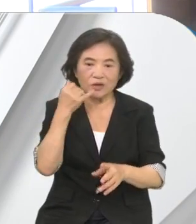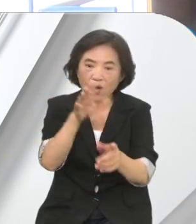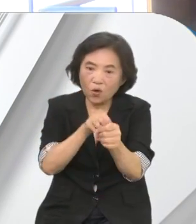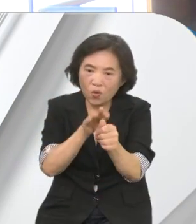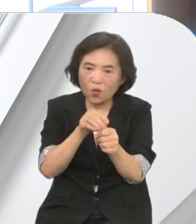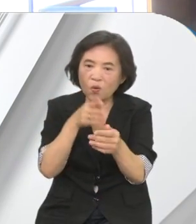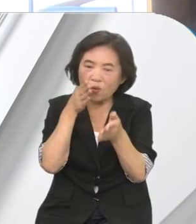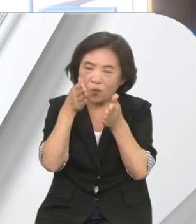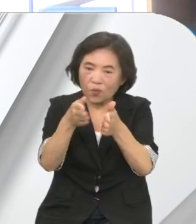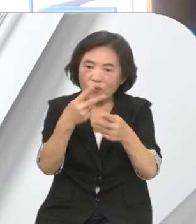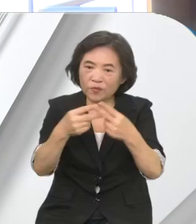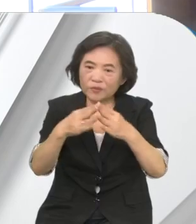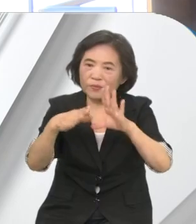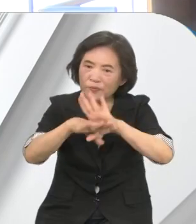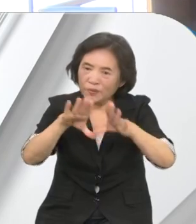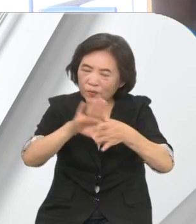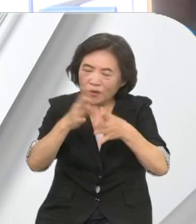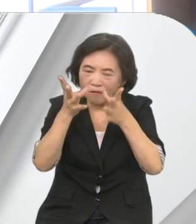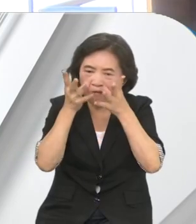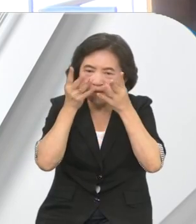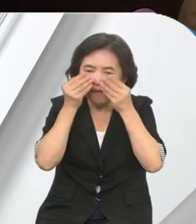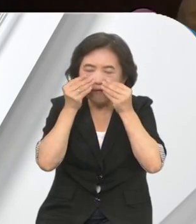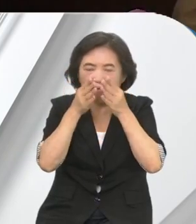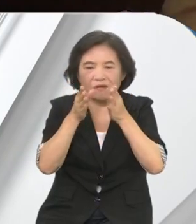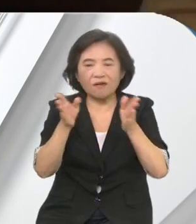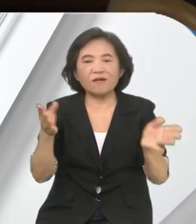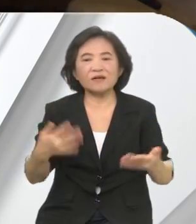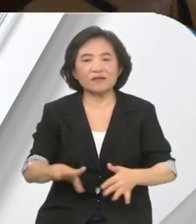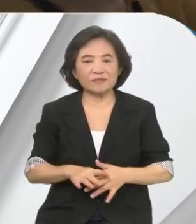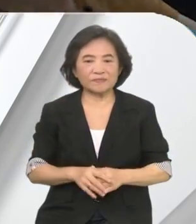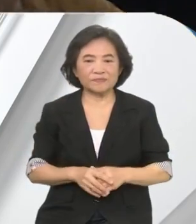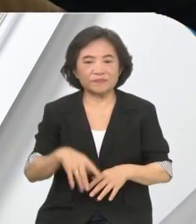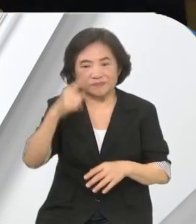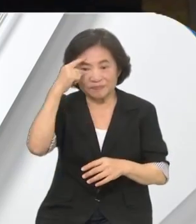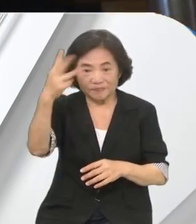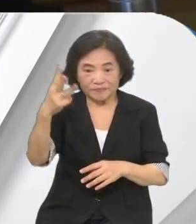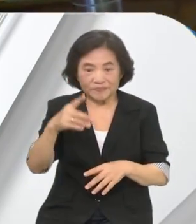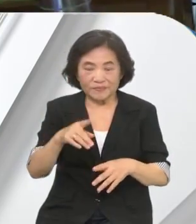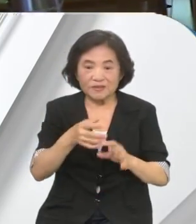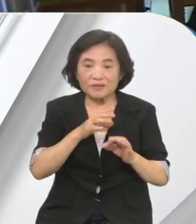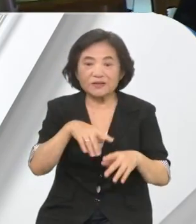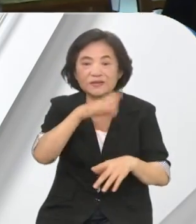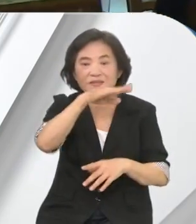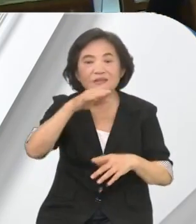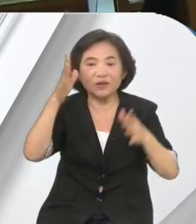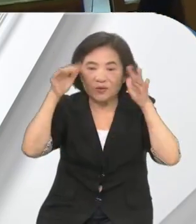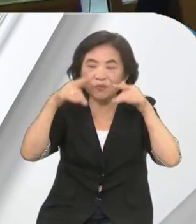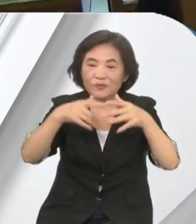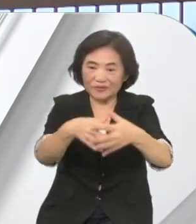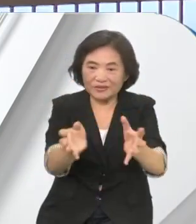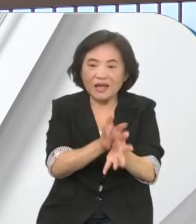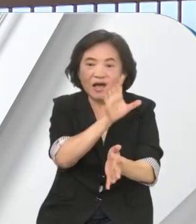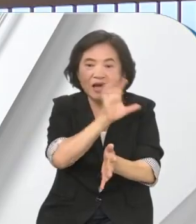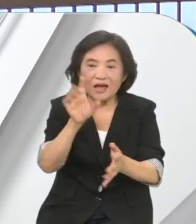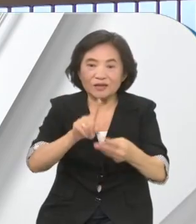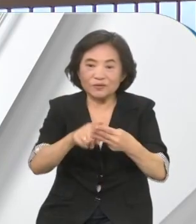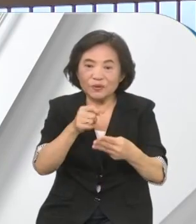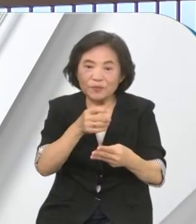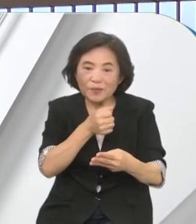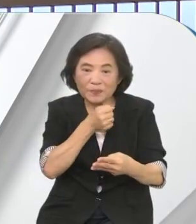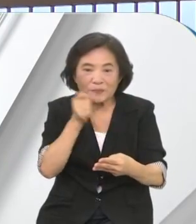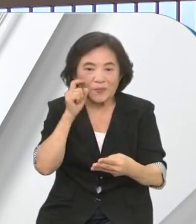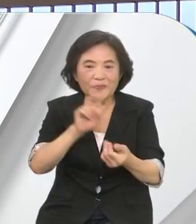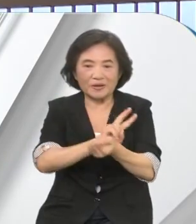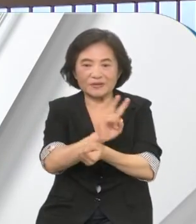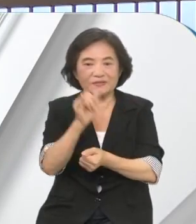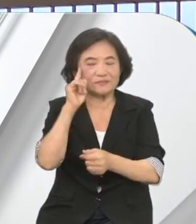来了解青岛更加多的客家文化。 一三年课程主要是由新桥台后山乐团的团长刘祖昌、林